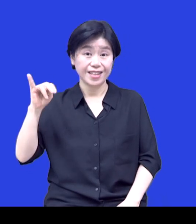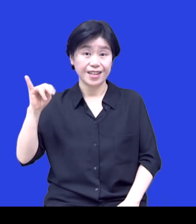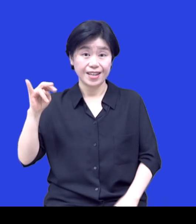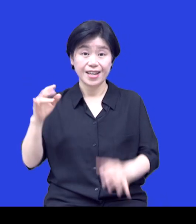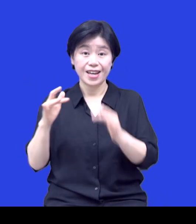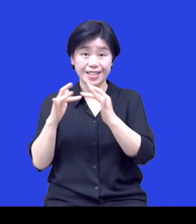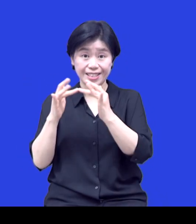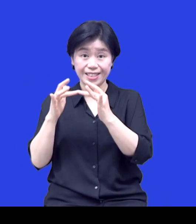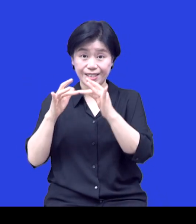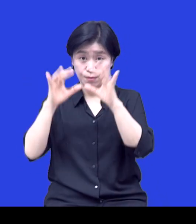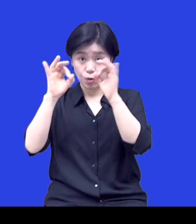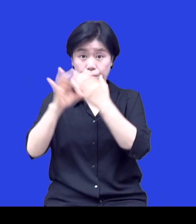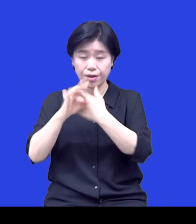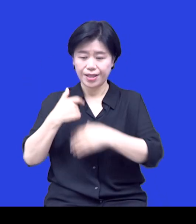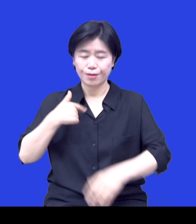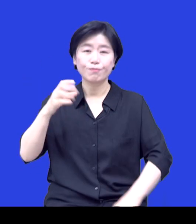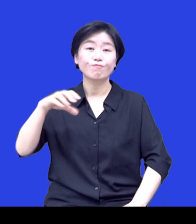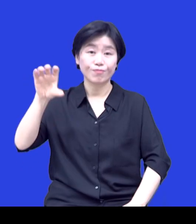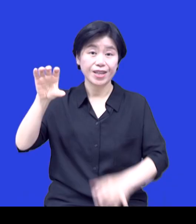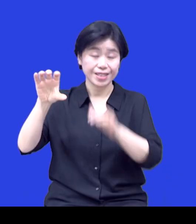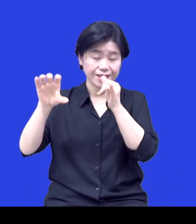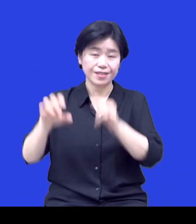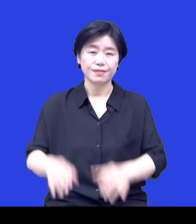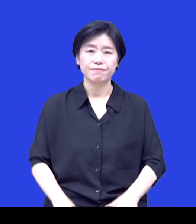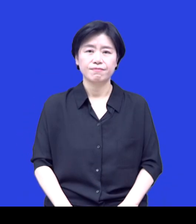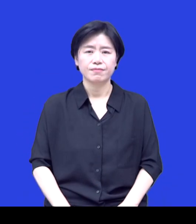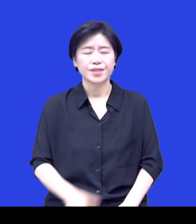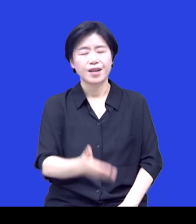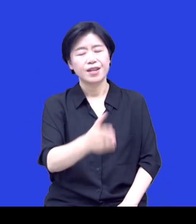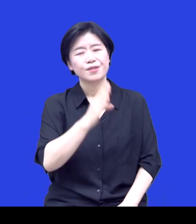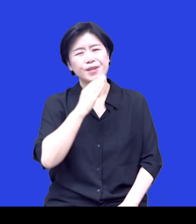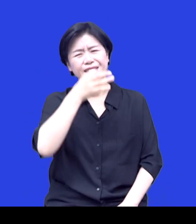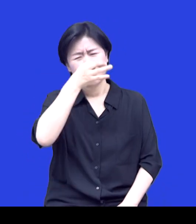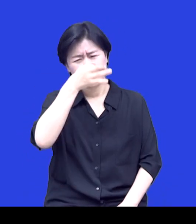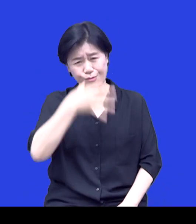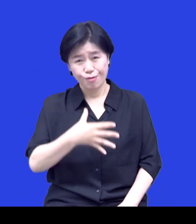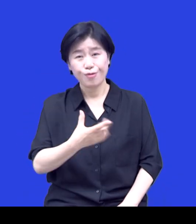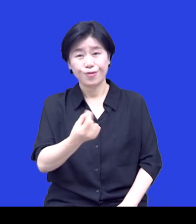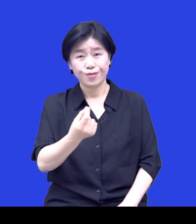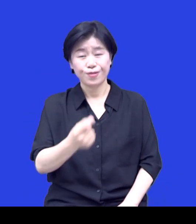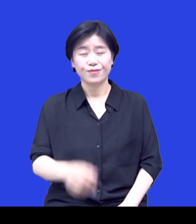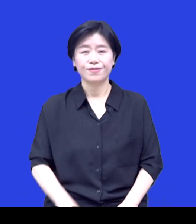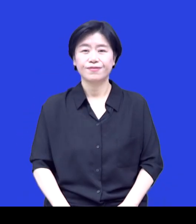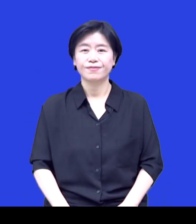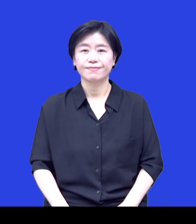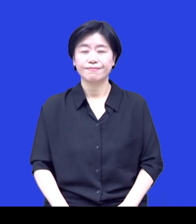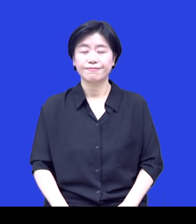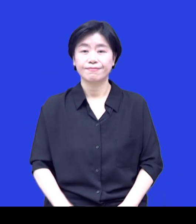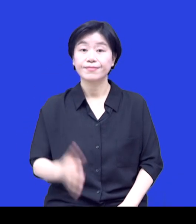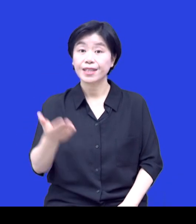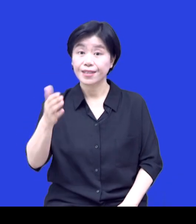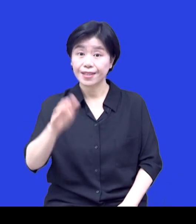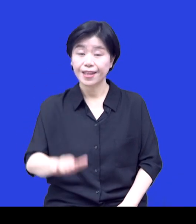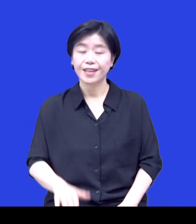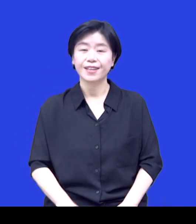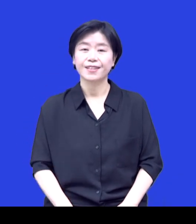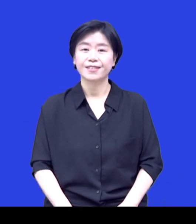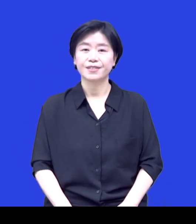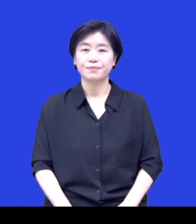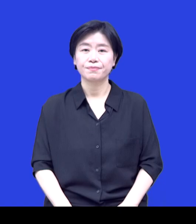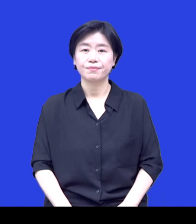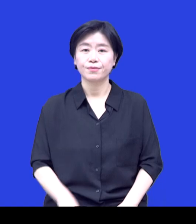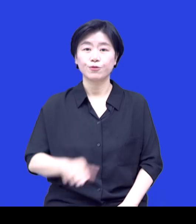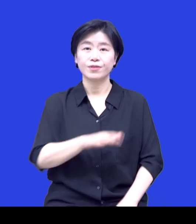저도 이 말씀을 보면서 늘 용기를 얻곤 하는데 얼마나 힘드셨을까요? 근데 이게